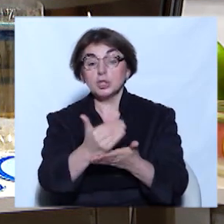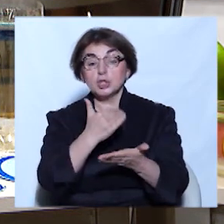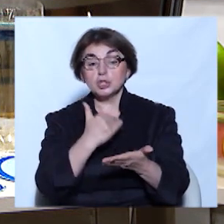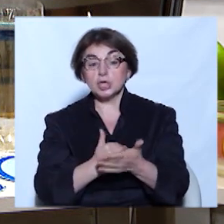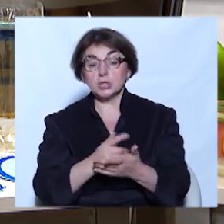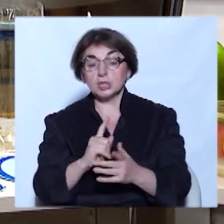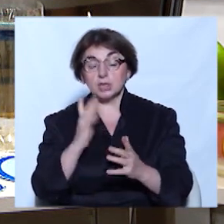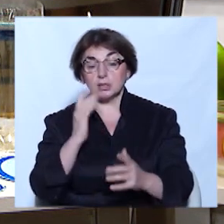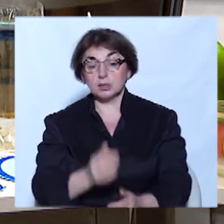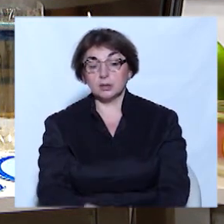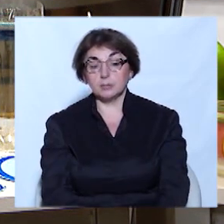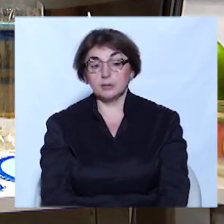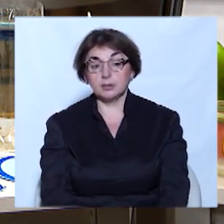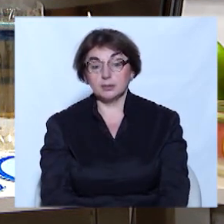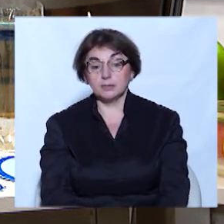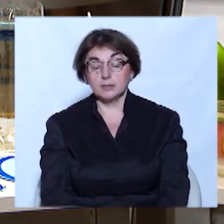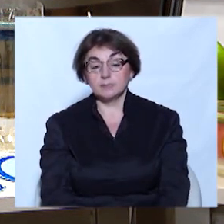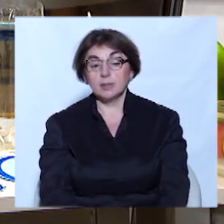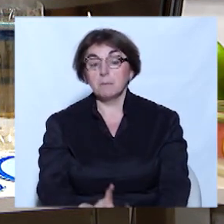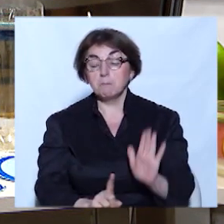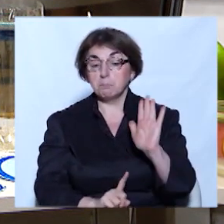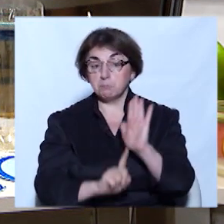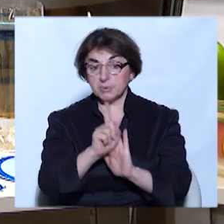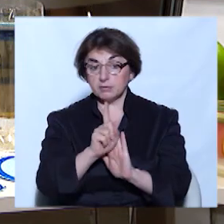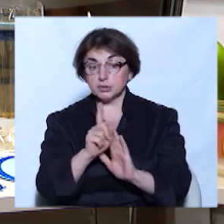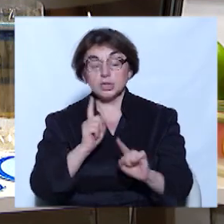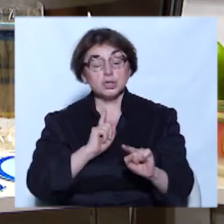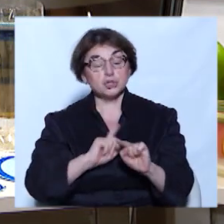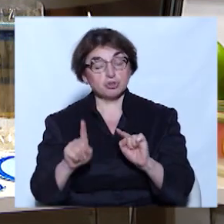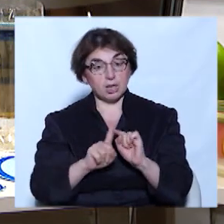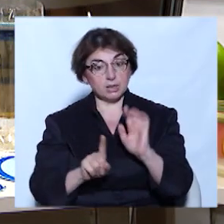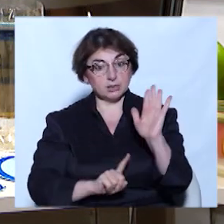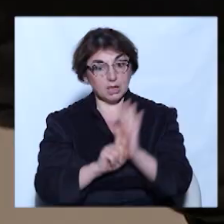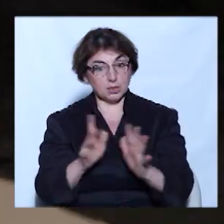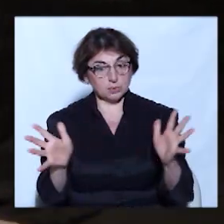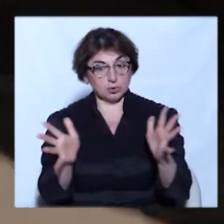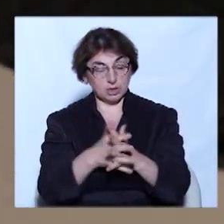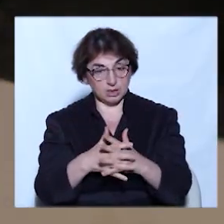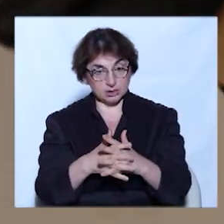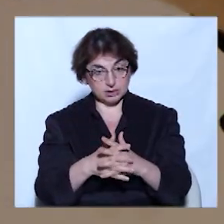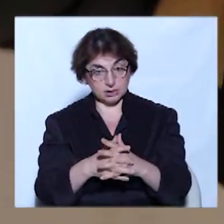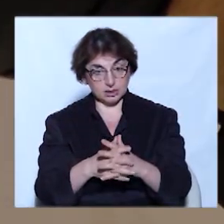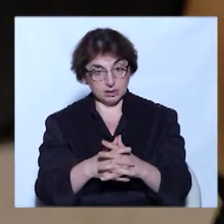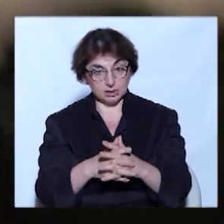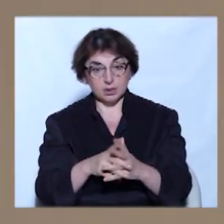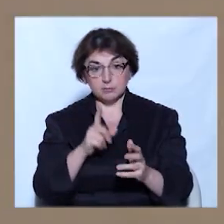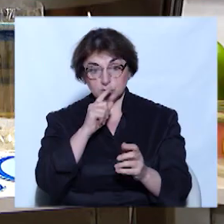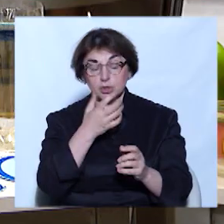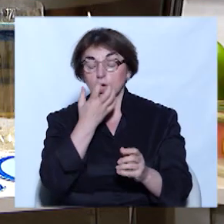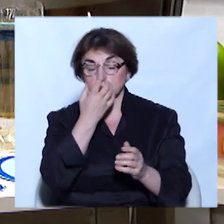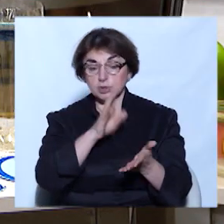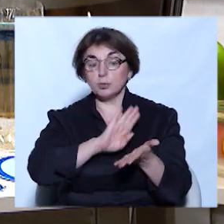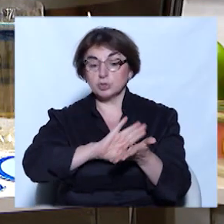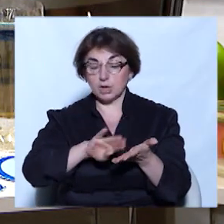იგი, ძალიან სწრაფად წავიდა პირველ შემთხვევაში, როდესაც მეტალი კალციუმი მოვათავსე მჟავაში და სითბოც